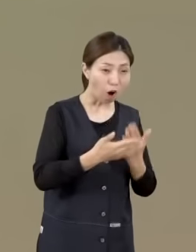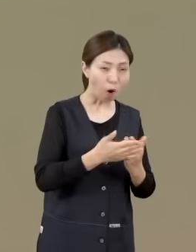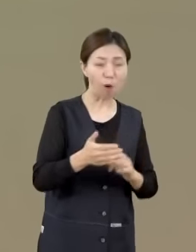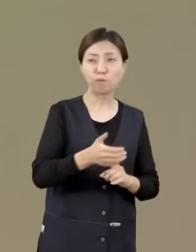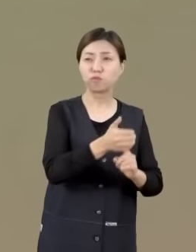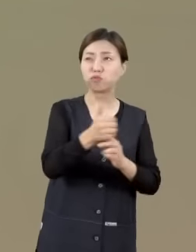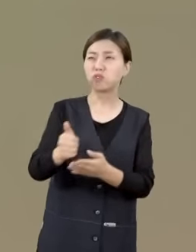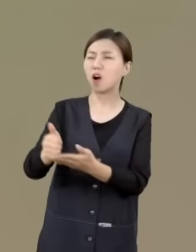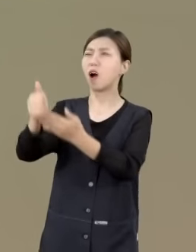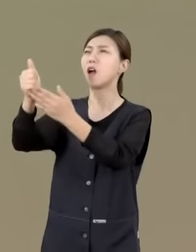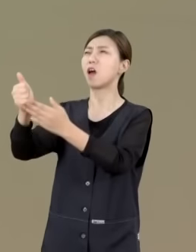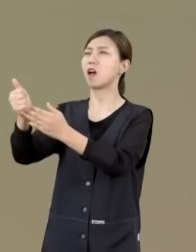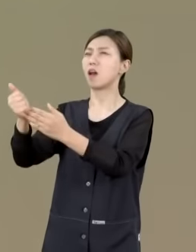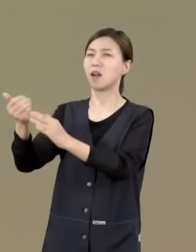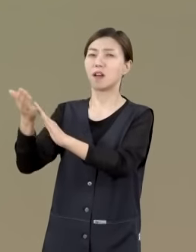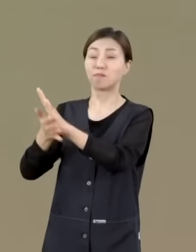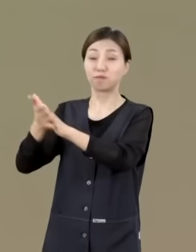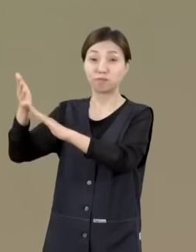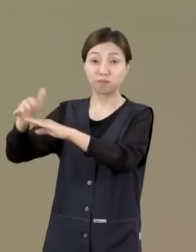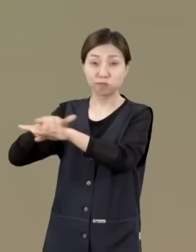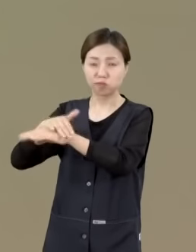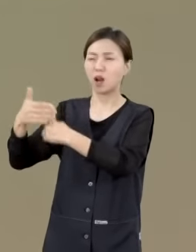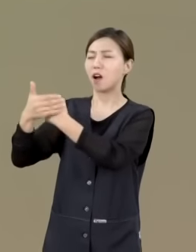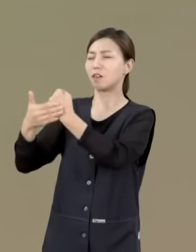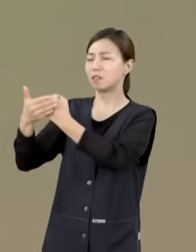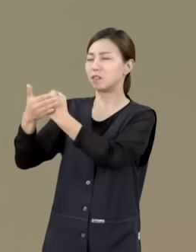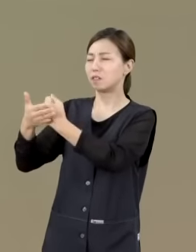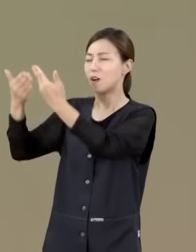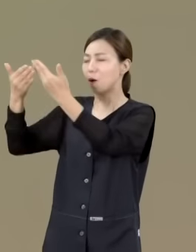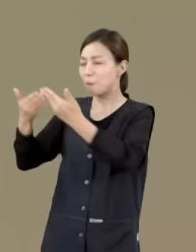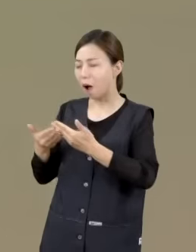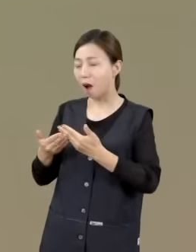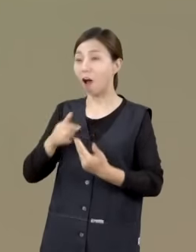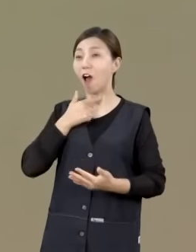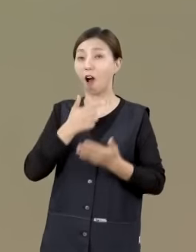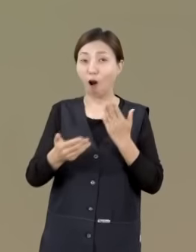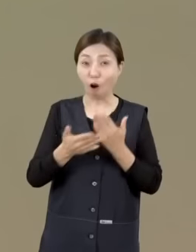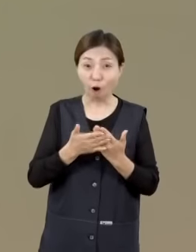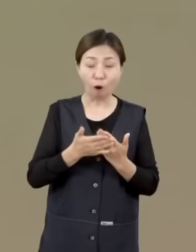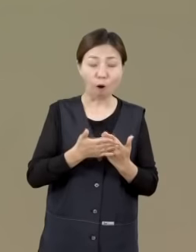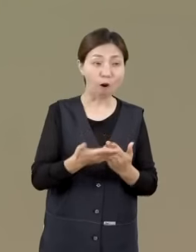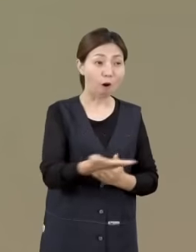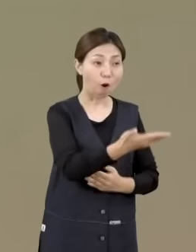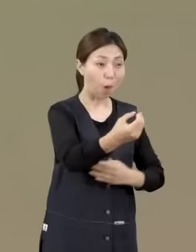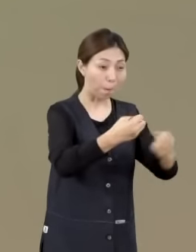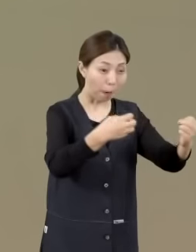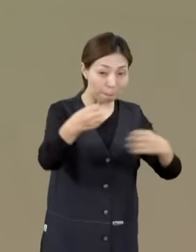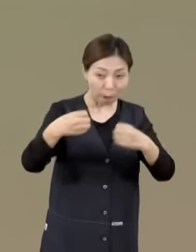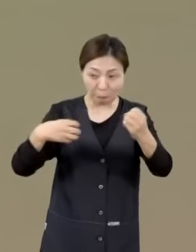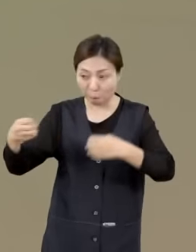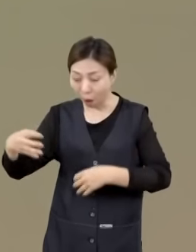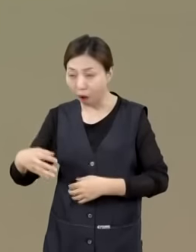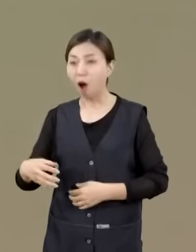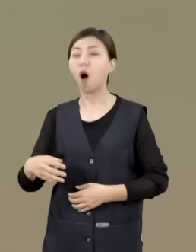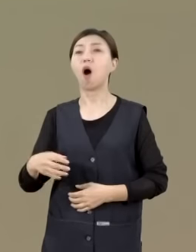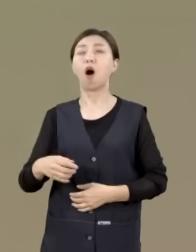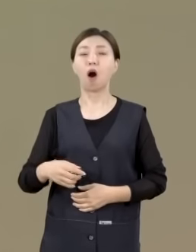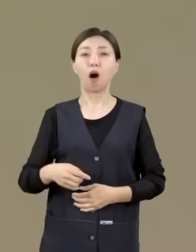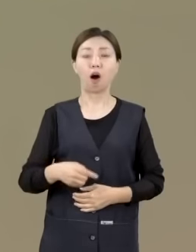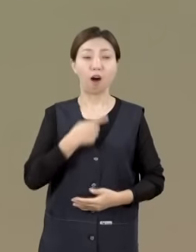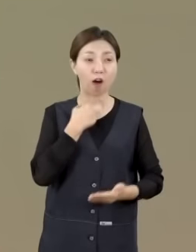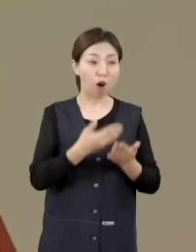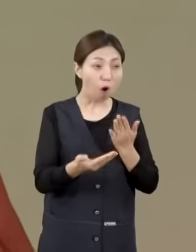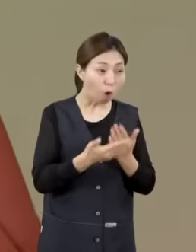경험하신 부처님의 가피 이야기를 두눈으로 목격하거나 듣거나 대화를